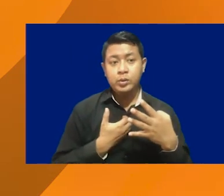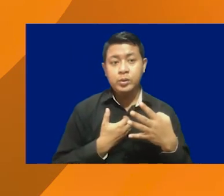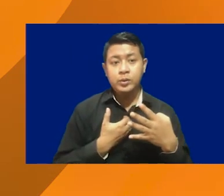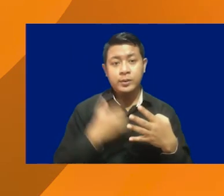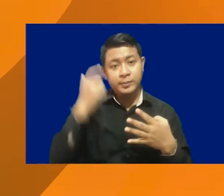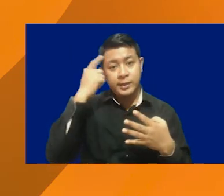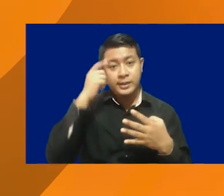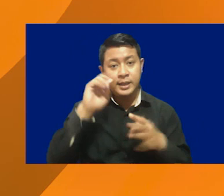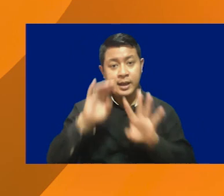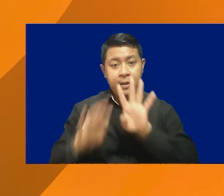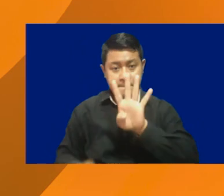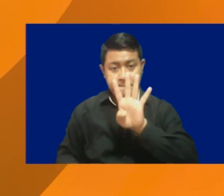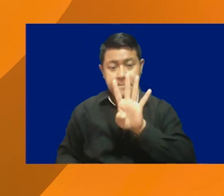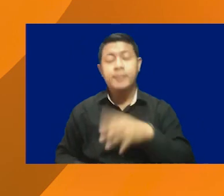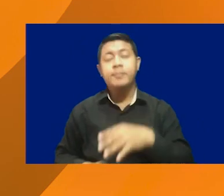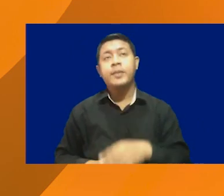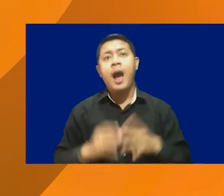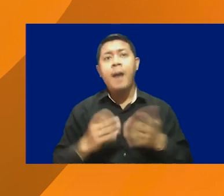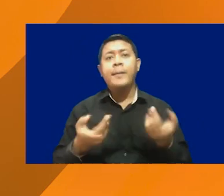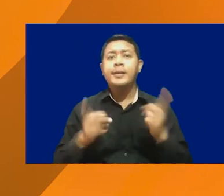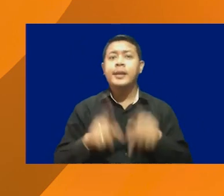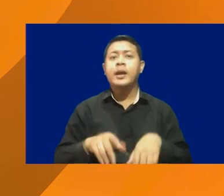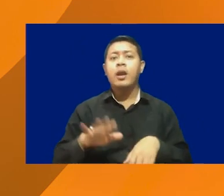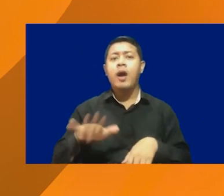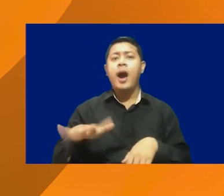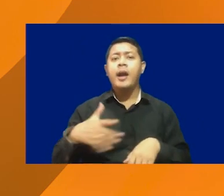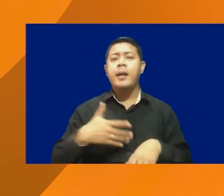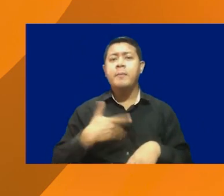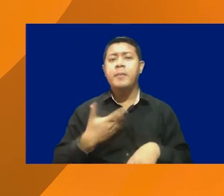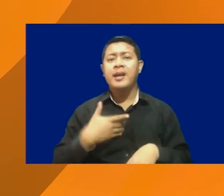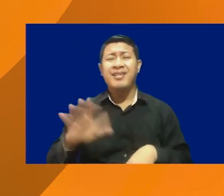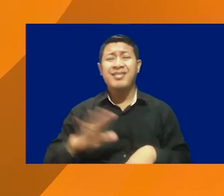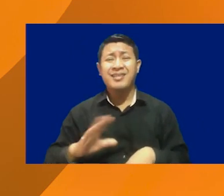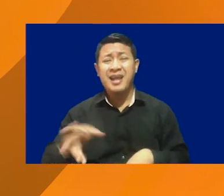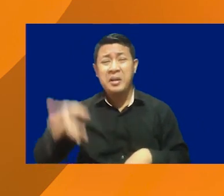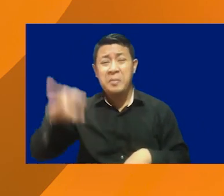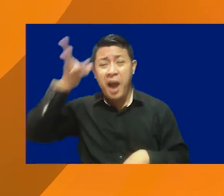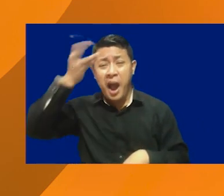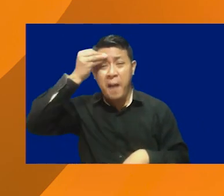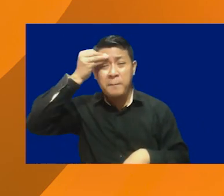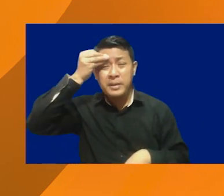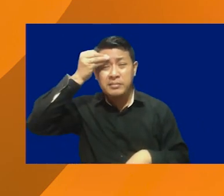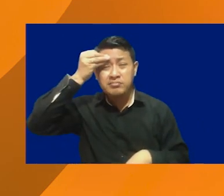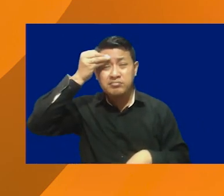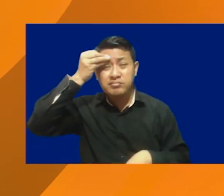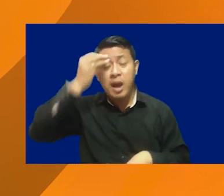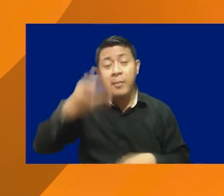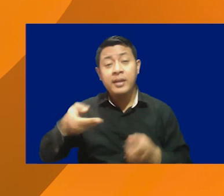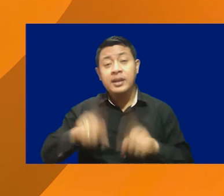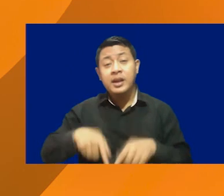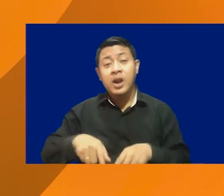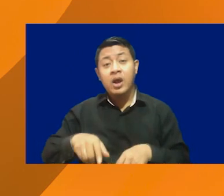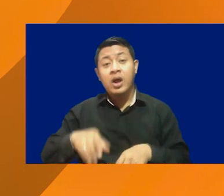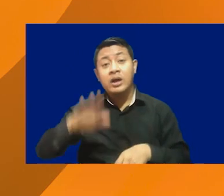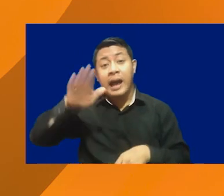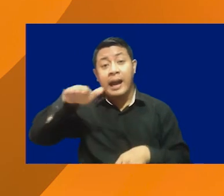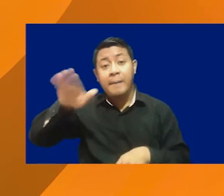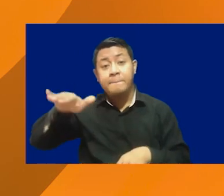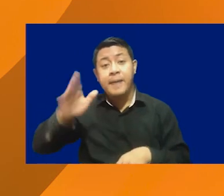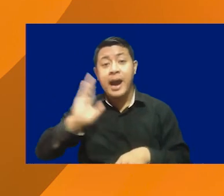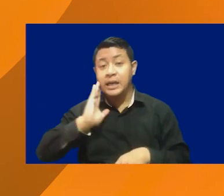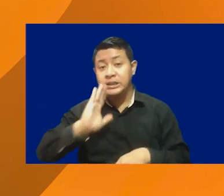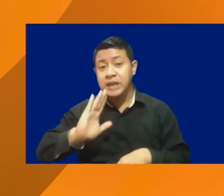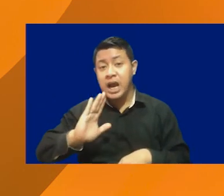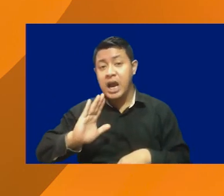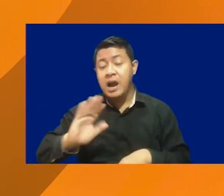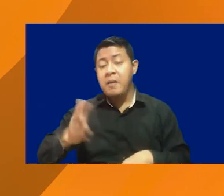Yang keempat, kebutuhan psikis yang keempat. Apa yang terjadi bila seorang anak merasa tidak dipahami?